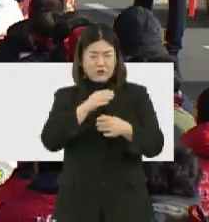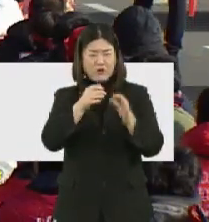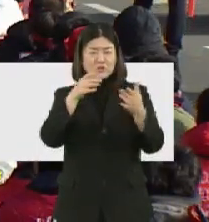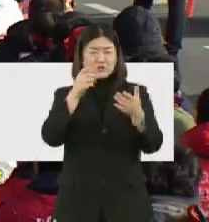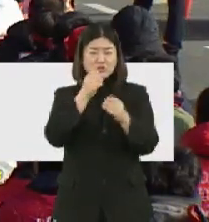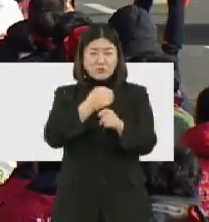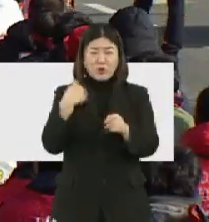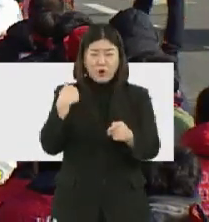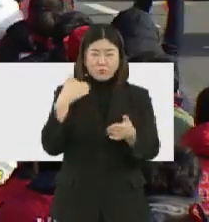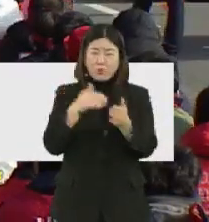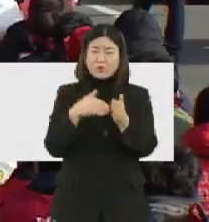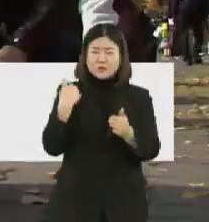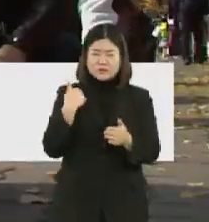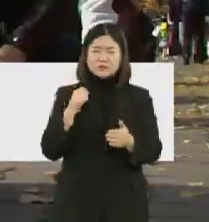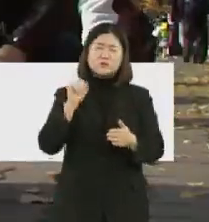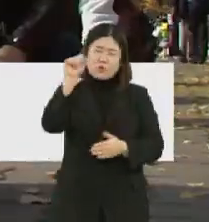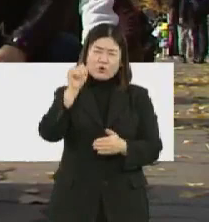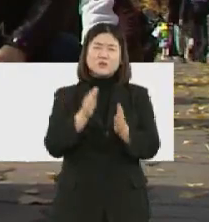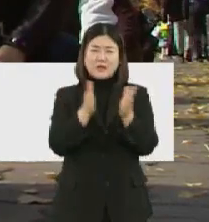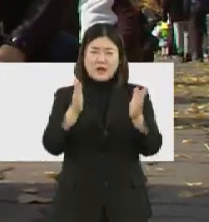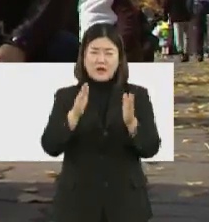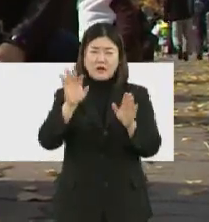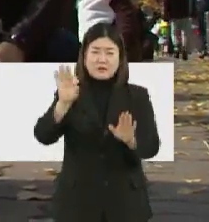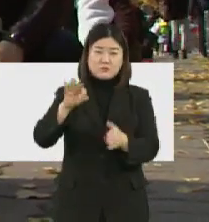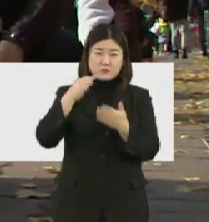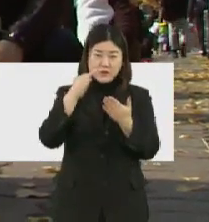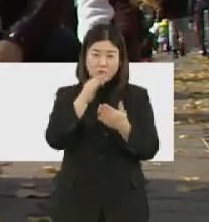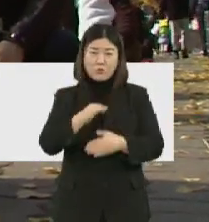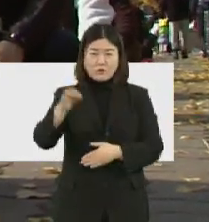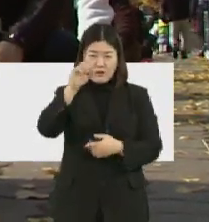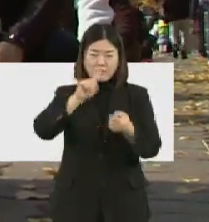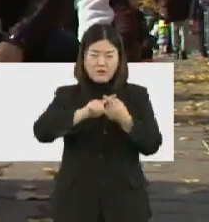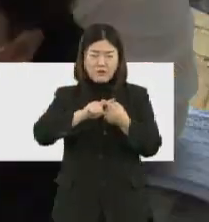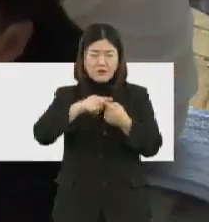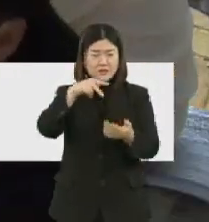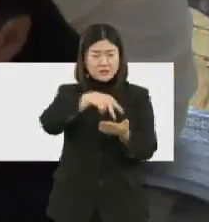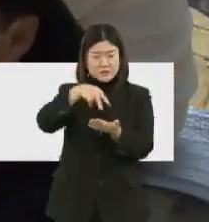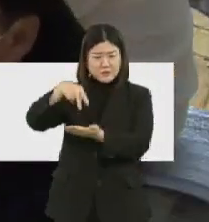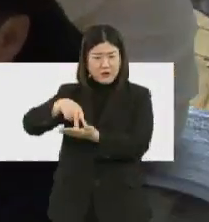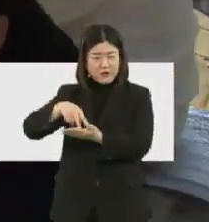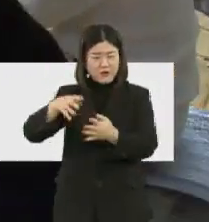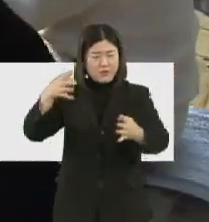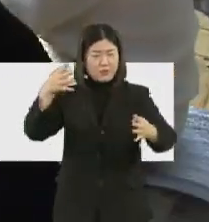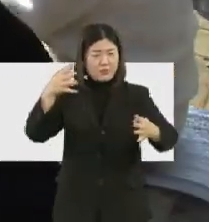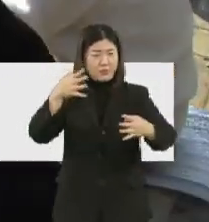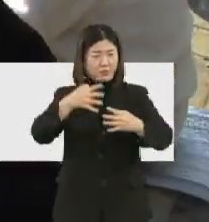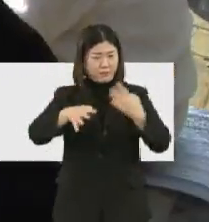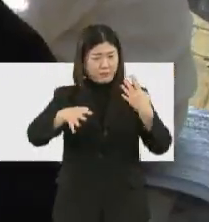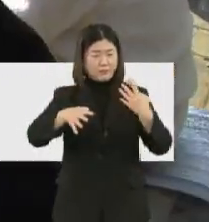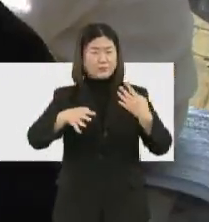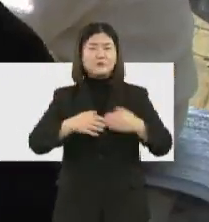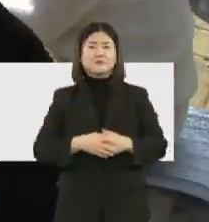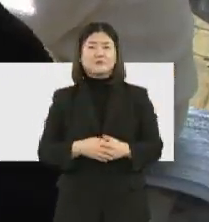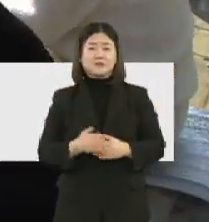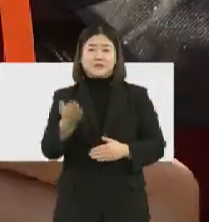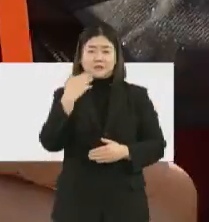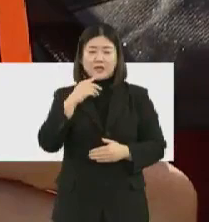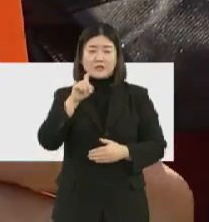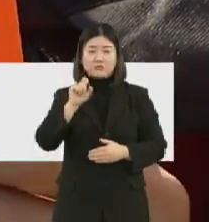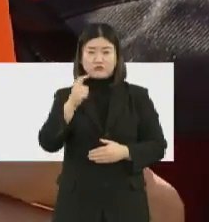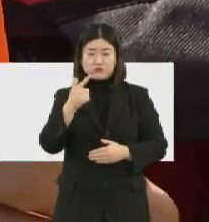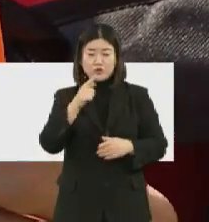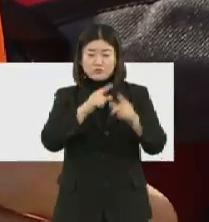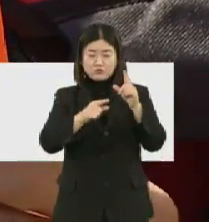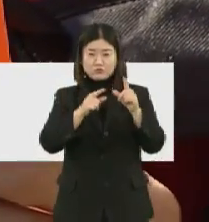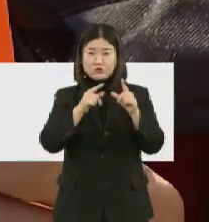가운데 노사가 임금 인상 폭 등 쟁점 에 대한 입장차를 여전히 좁히지 못하고 있습니다 지난 16일